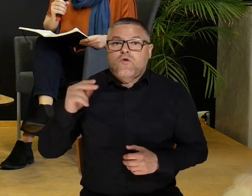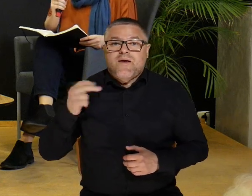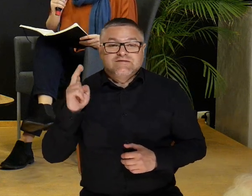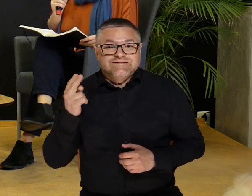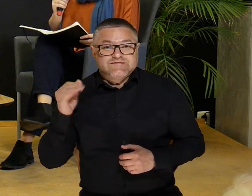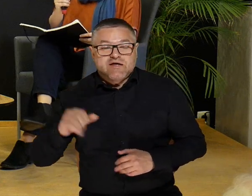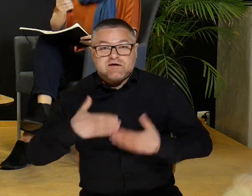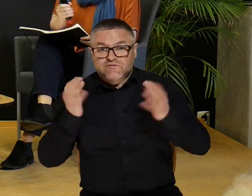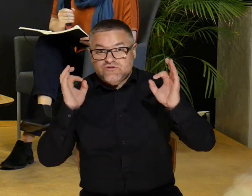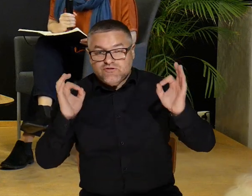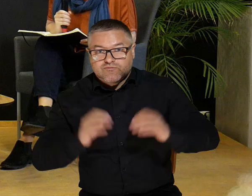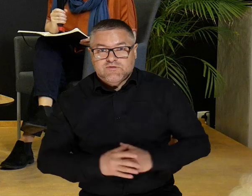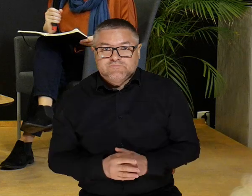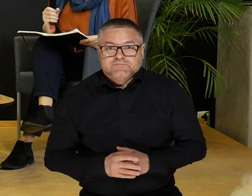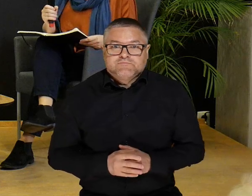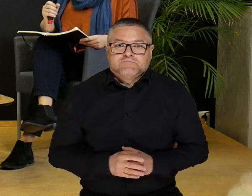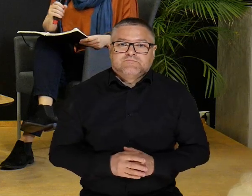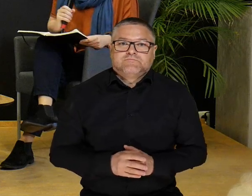Surmiak-Domańska. Dzień dobry.